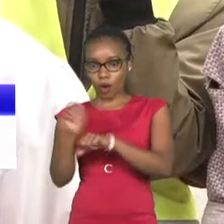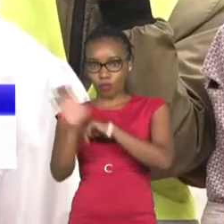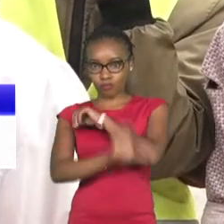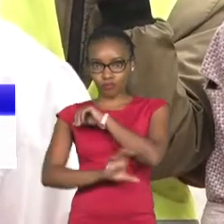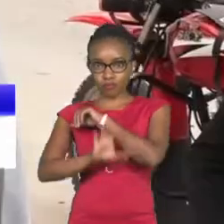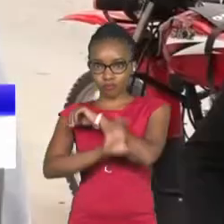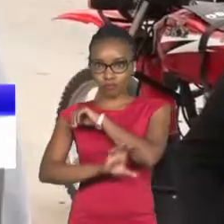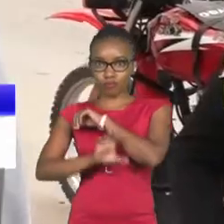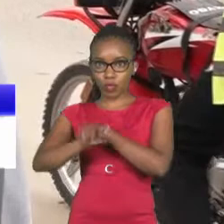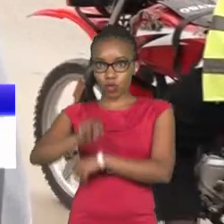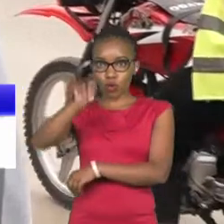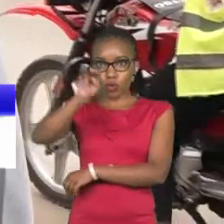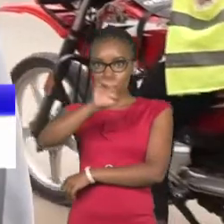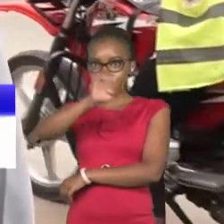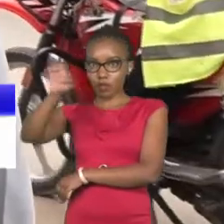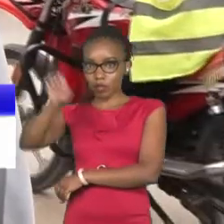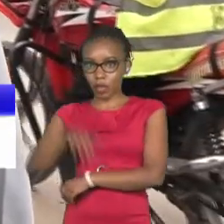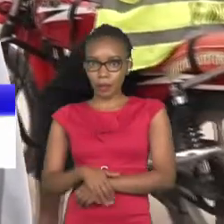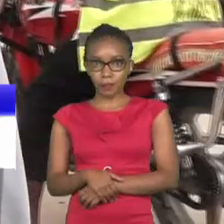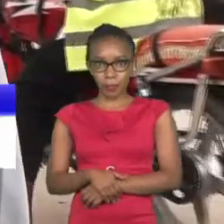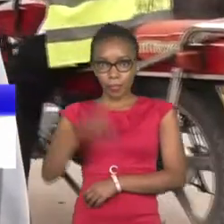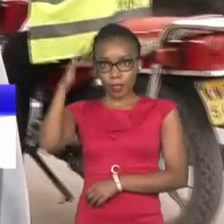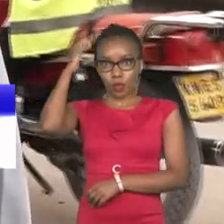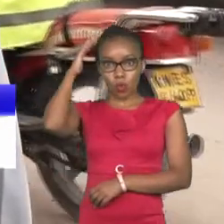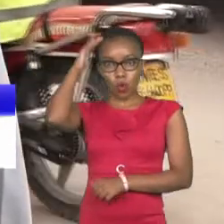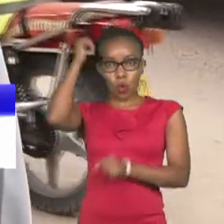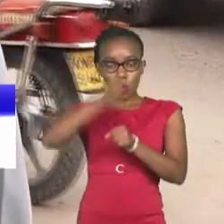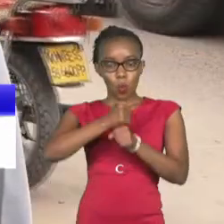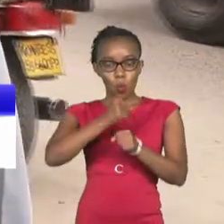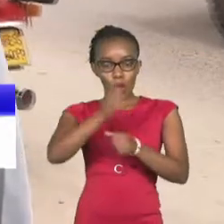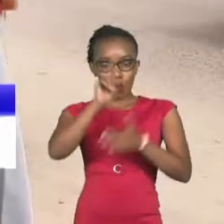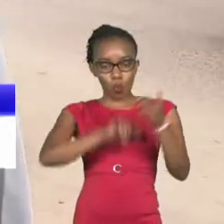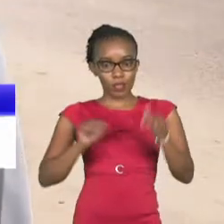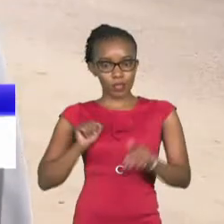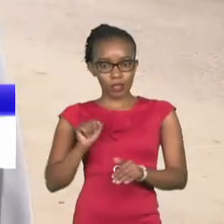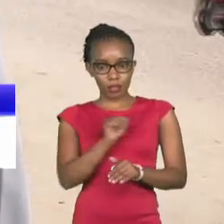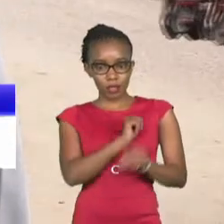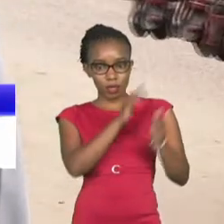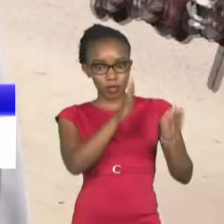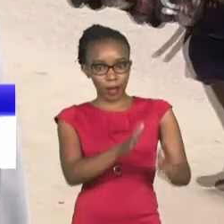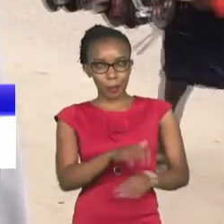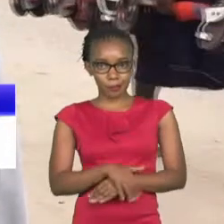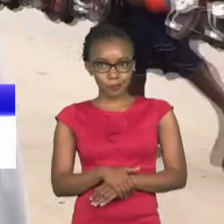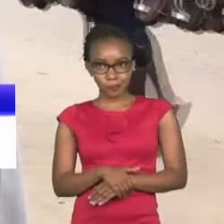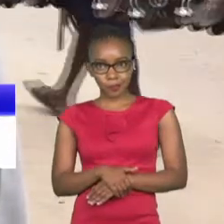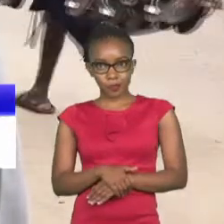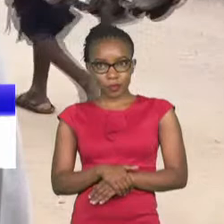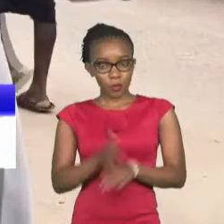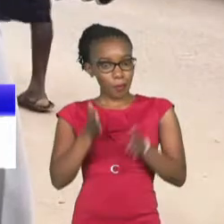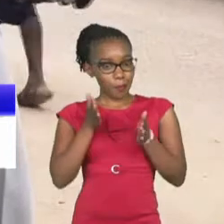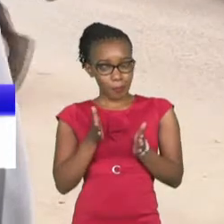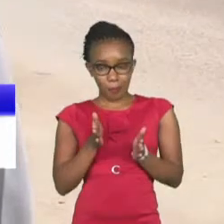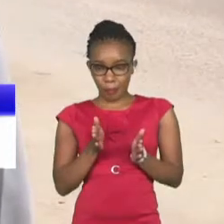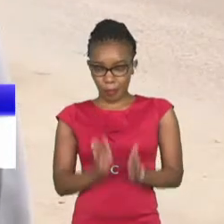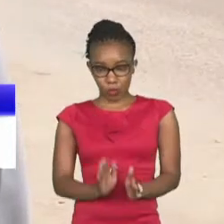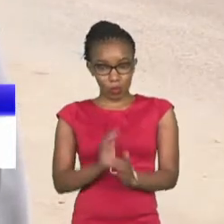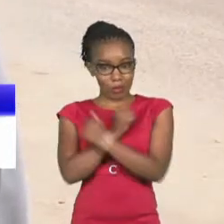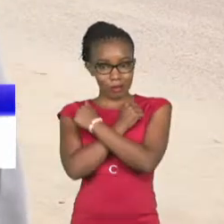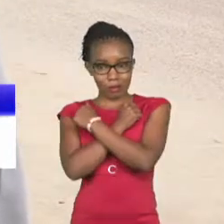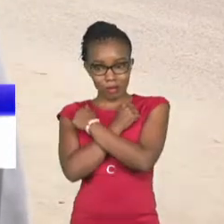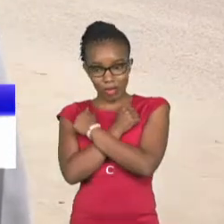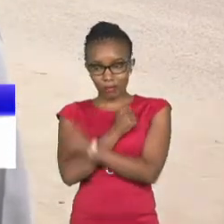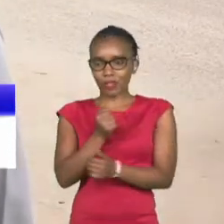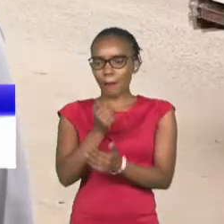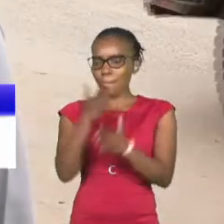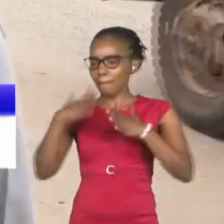nchi ya Northeastern. Tunajua ile kazi ambayo amefanya. Alikuwa mtu wa watu, alikuwa mtu wa